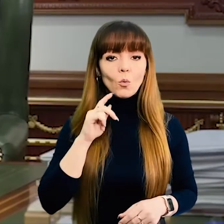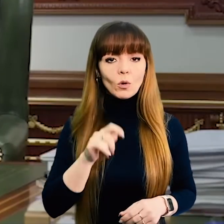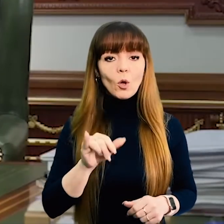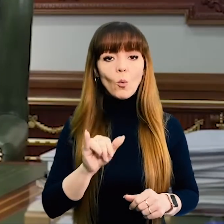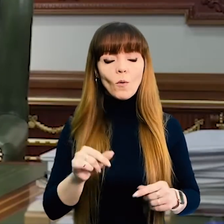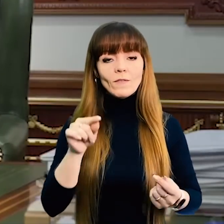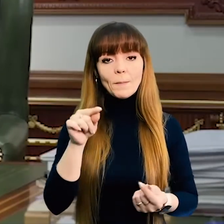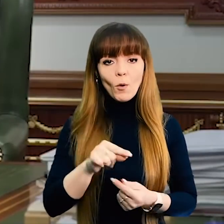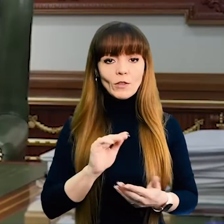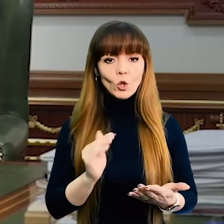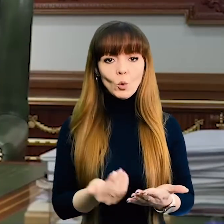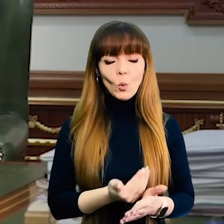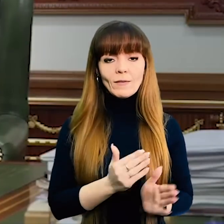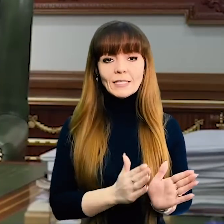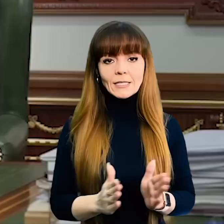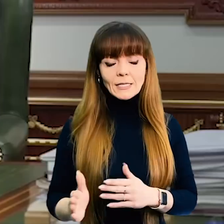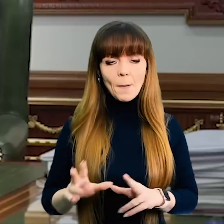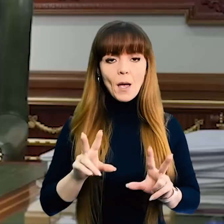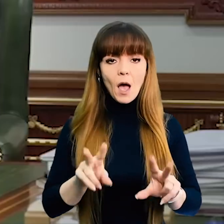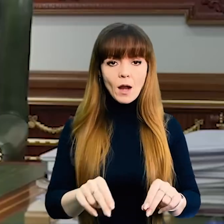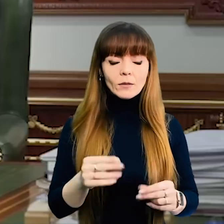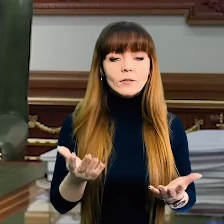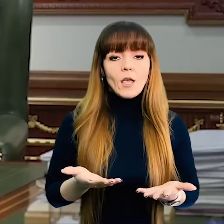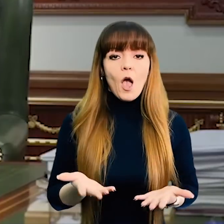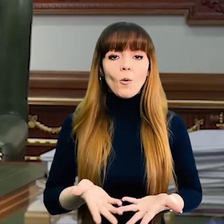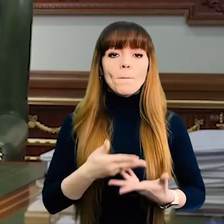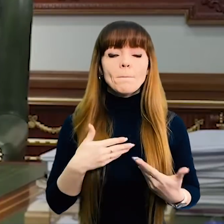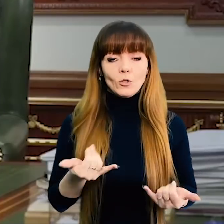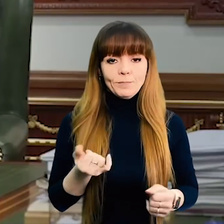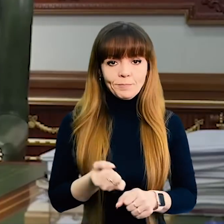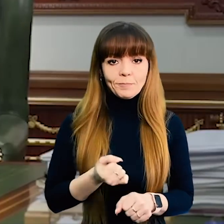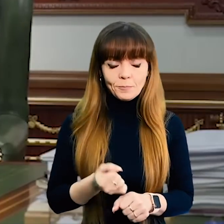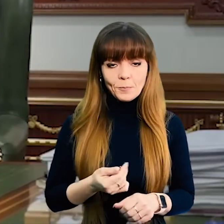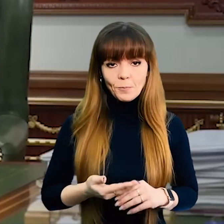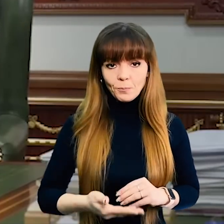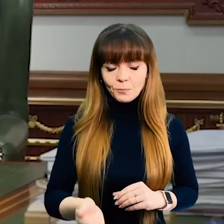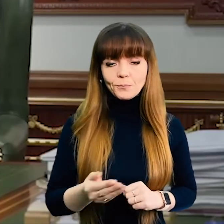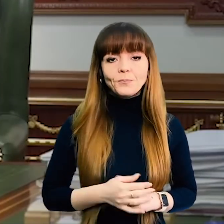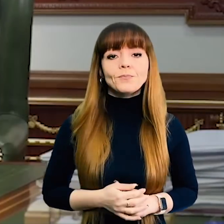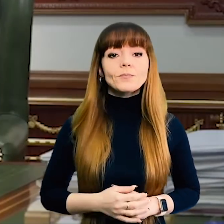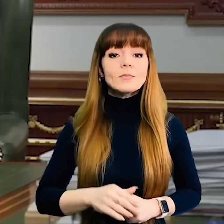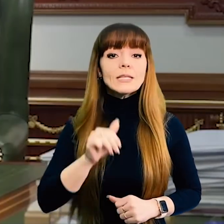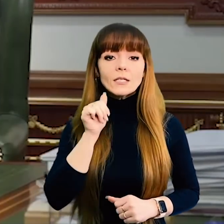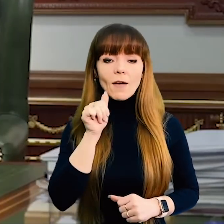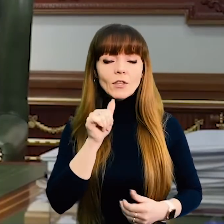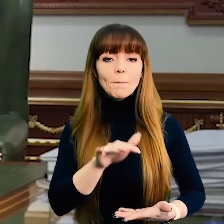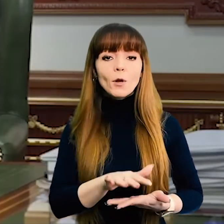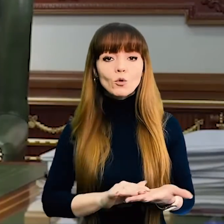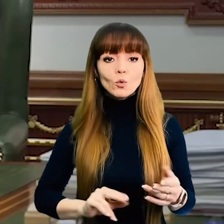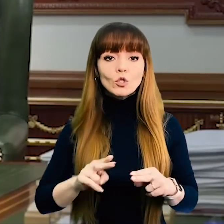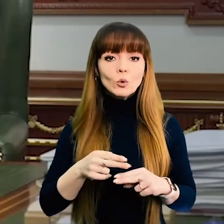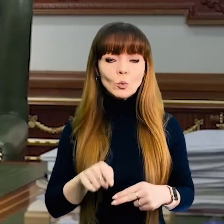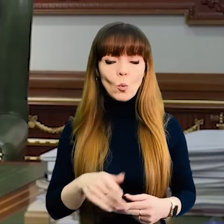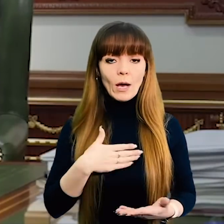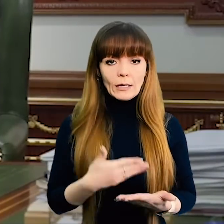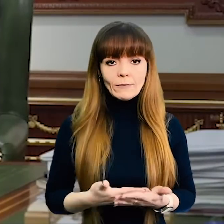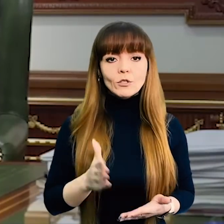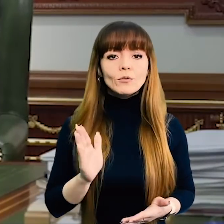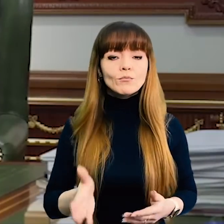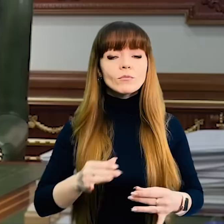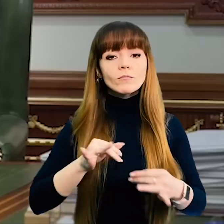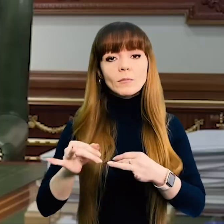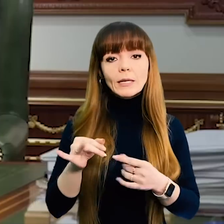безпеки України у відповідній новій системі гарантій, яку ми опрацьовуємо зараз. Завтра продовжу